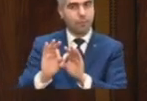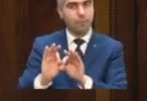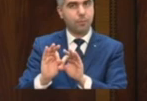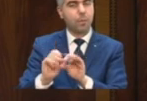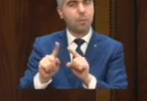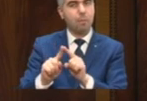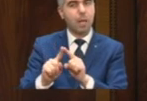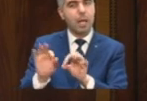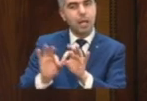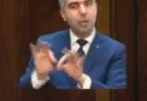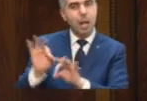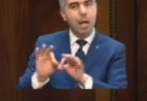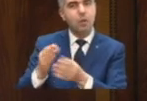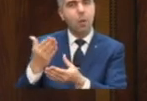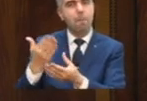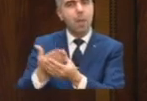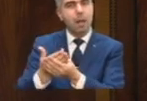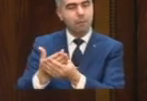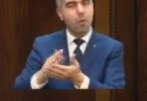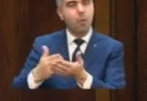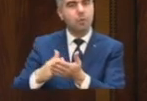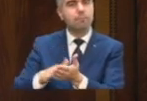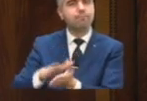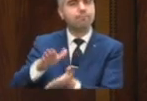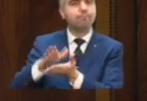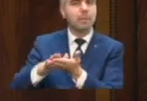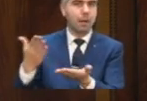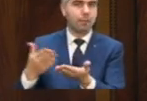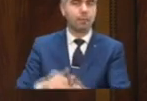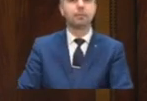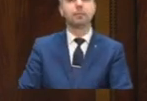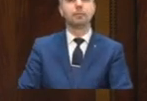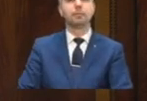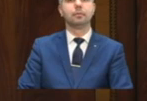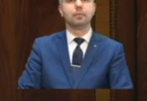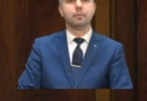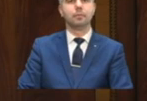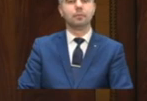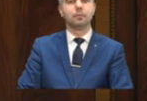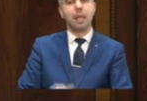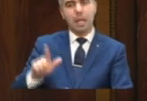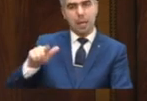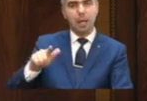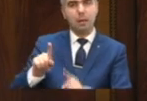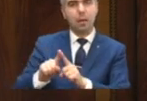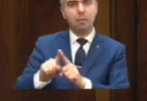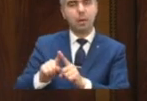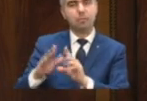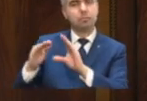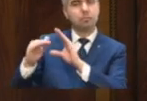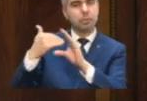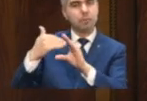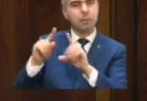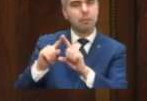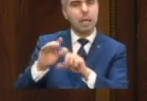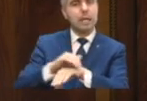الثقيلة والطويلة. سيد الوزير، هناك عدة معطيات جاتنا من الاتحاد